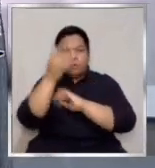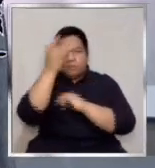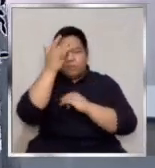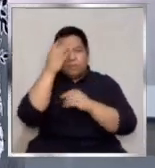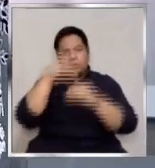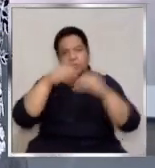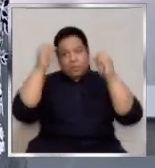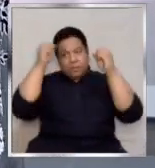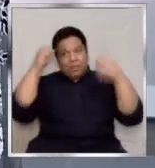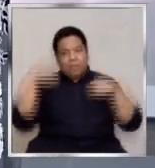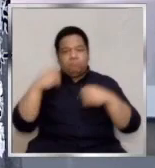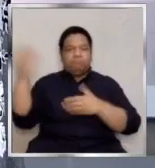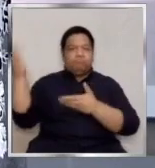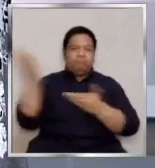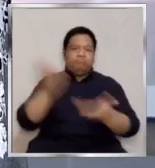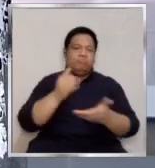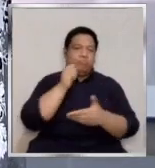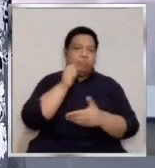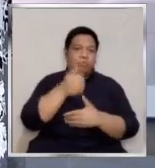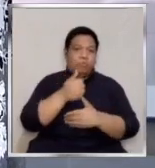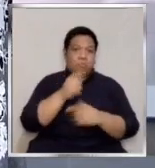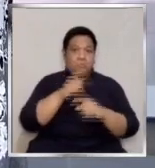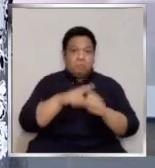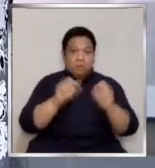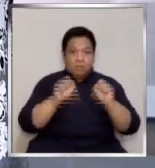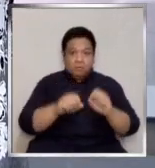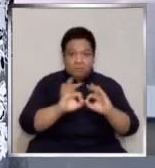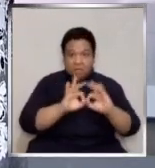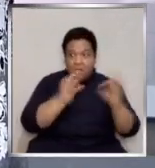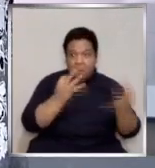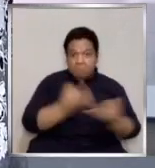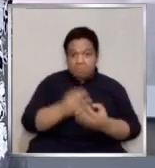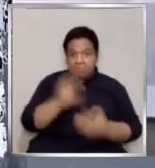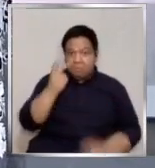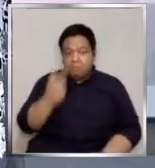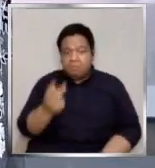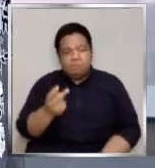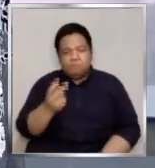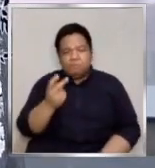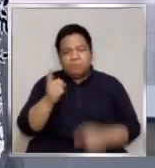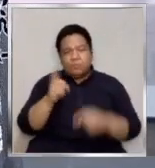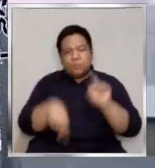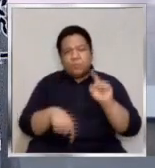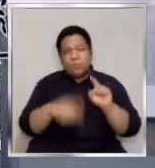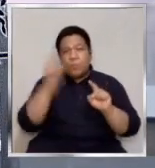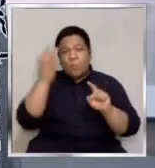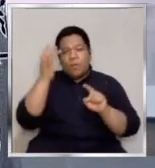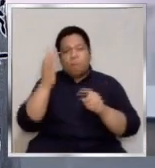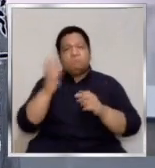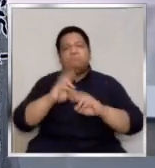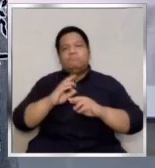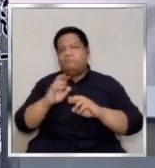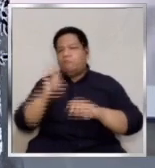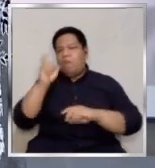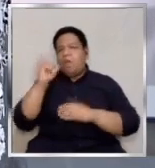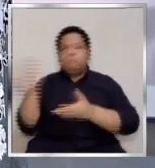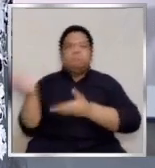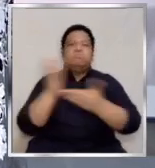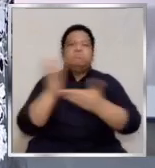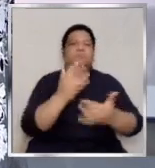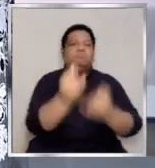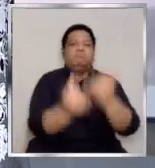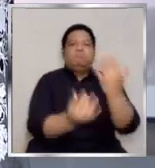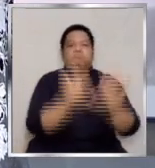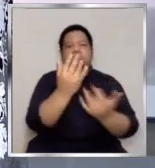Pero hindi sila masisilayan ng kanilang mga kaanak dahil didiretso na sa crematorium pagdating sa Pilipinas